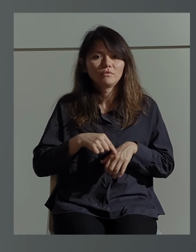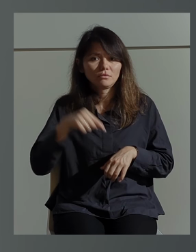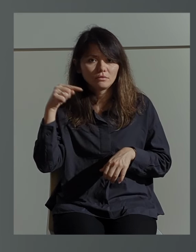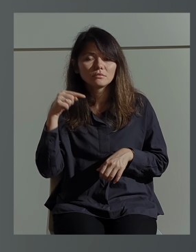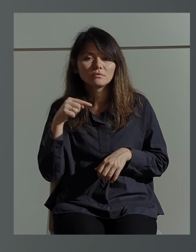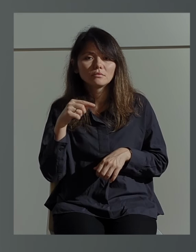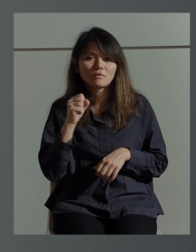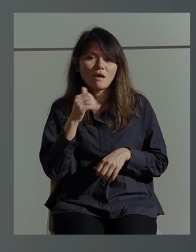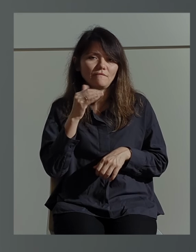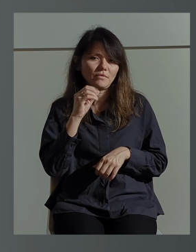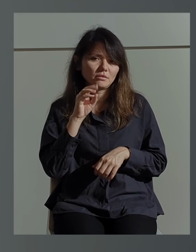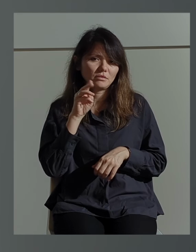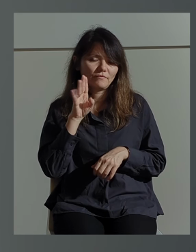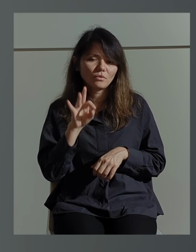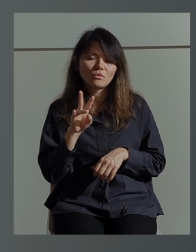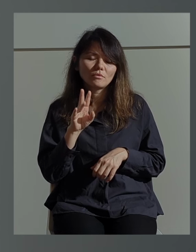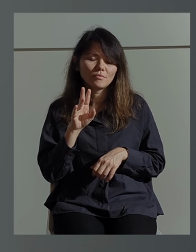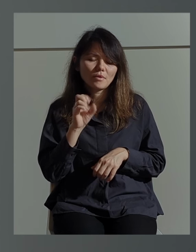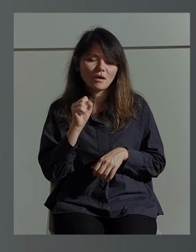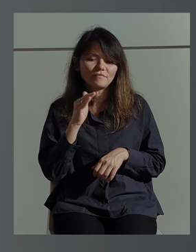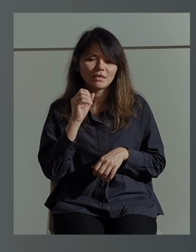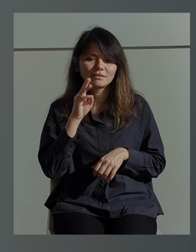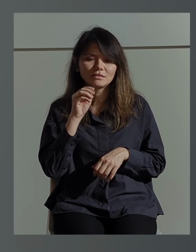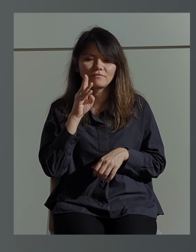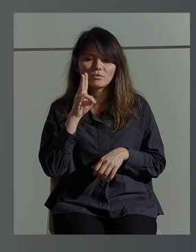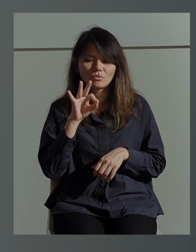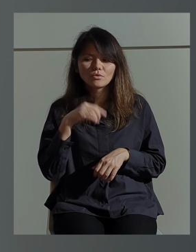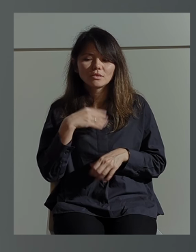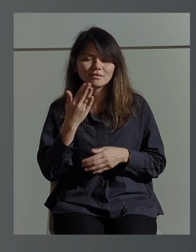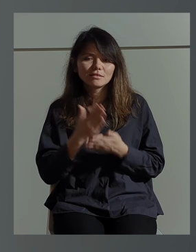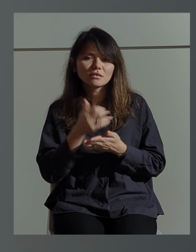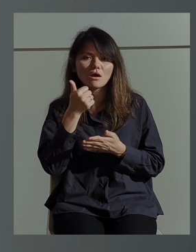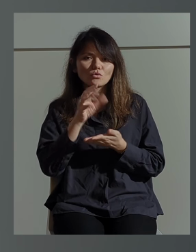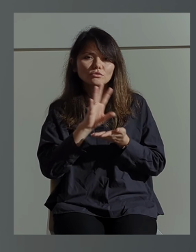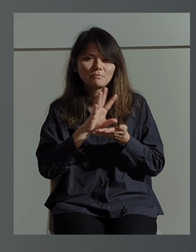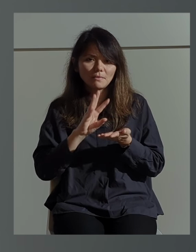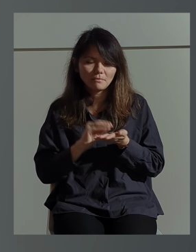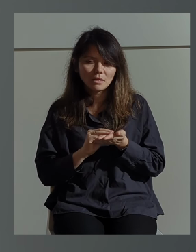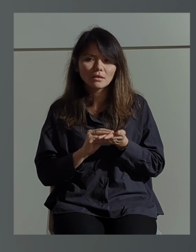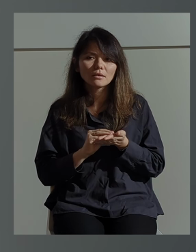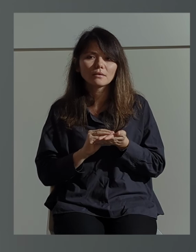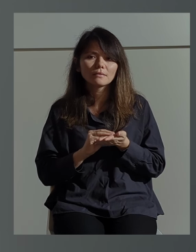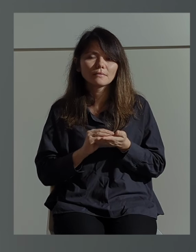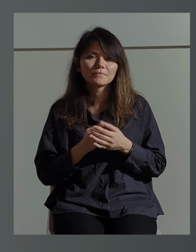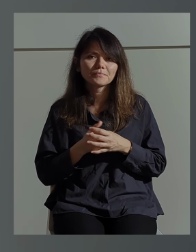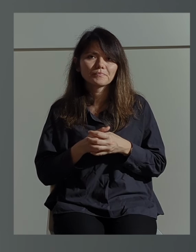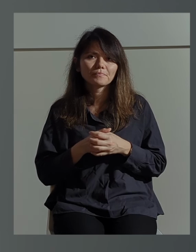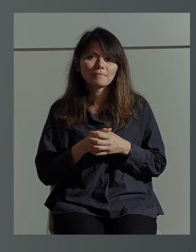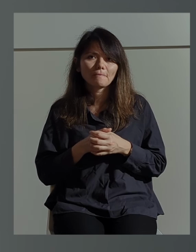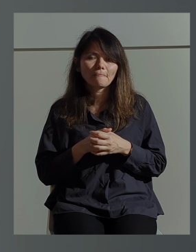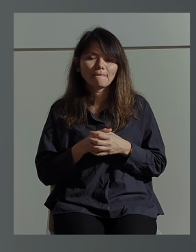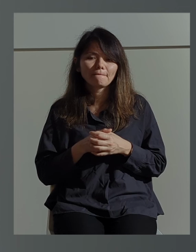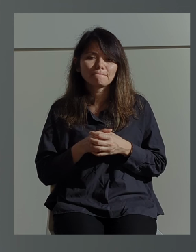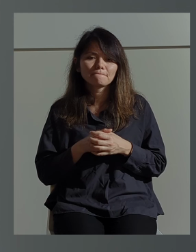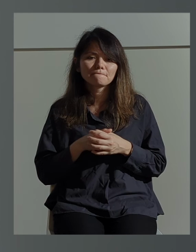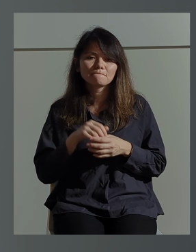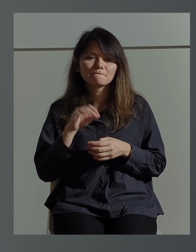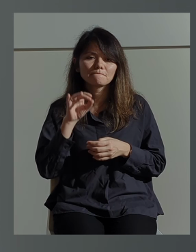есть тут хороший пример наверное есть который я обычно привожу в таком случае у и